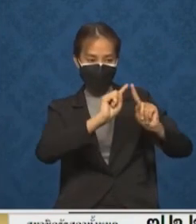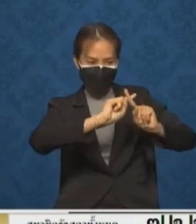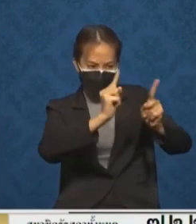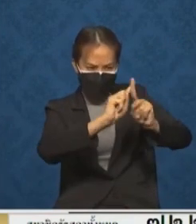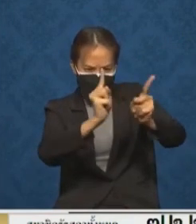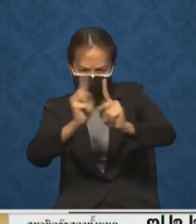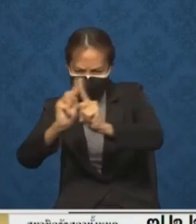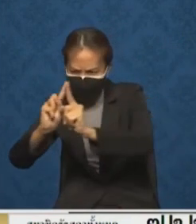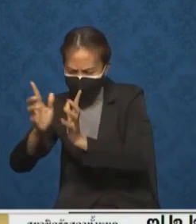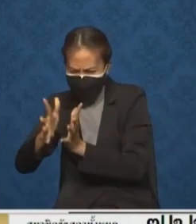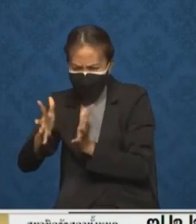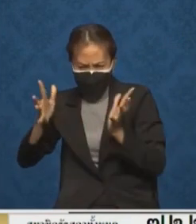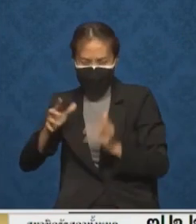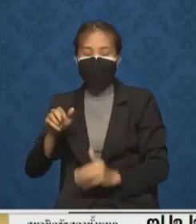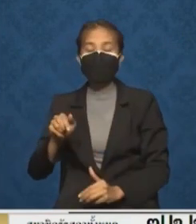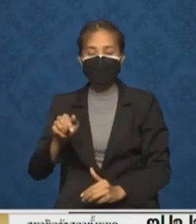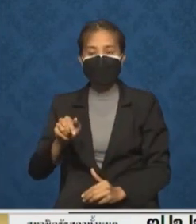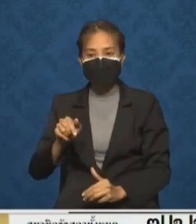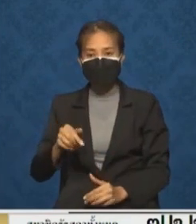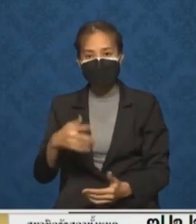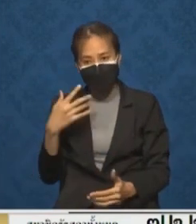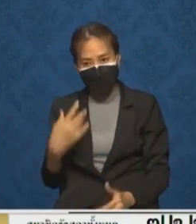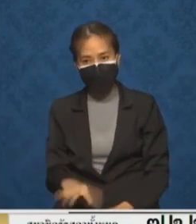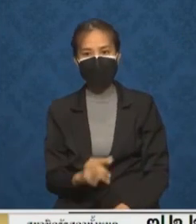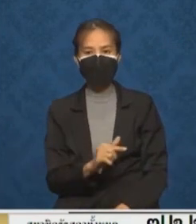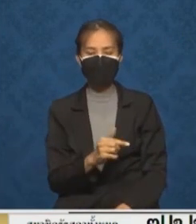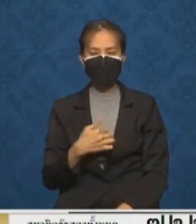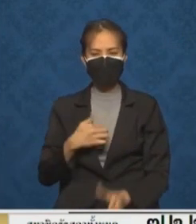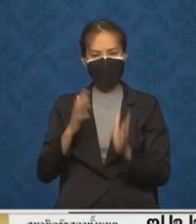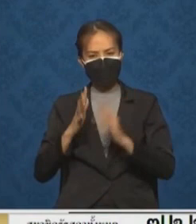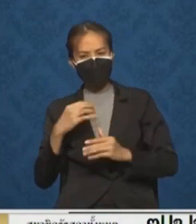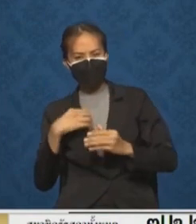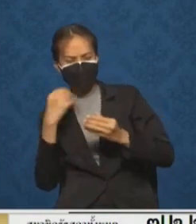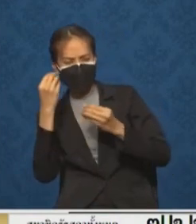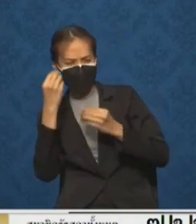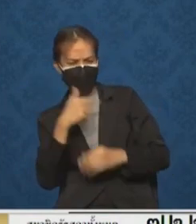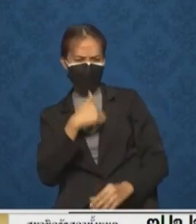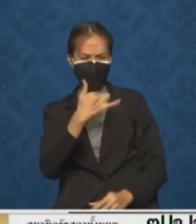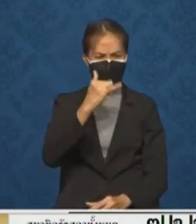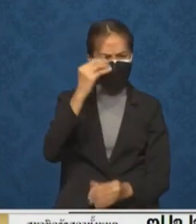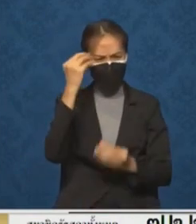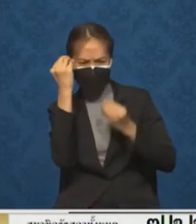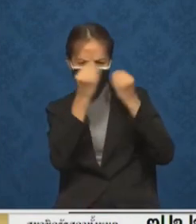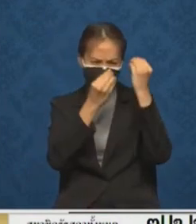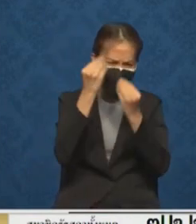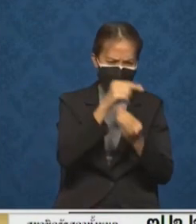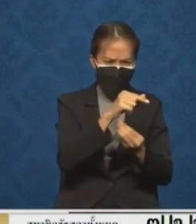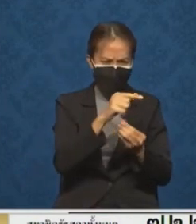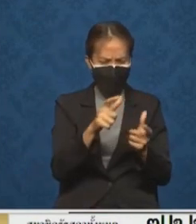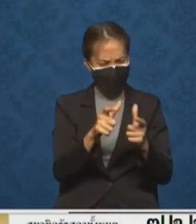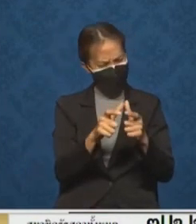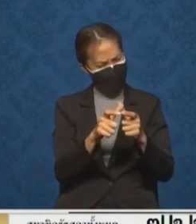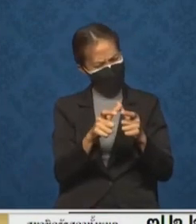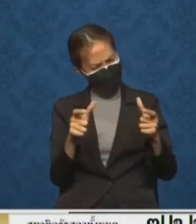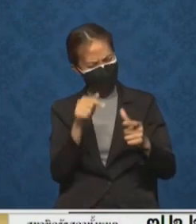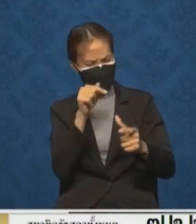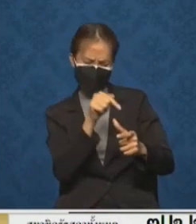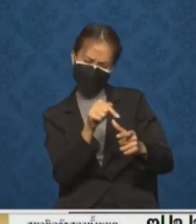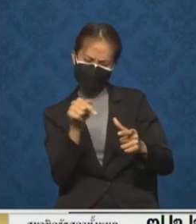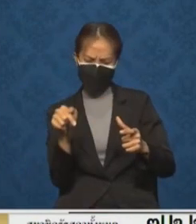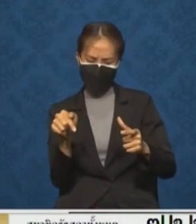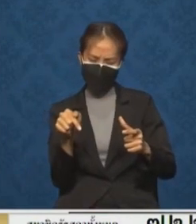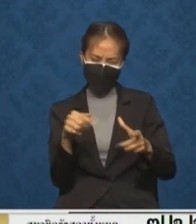ไปครับแล้วที่อาจจะก่อให้เกิดความสับสนได้เช่นเดียวกันก็คือว่าในบัตรของพรรคเดียวกัน